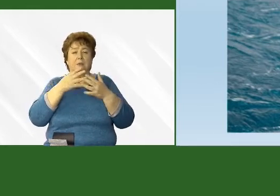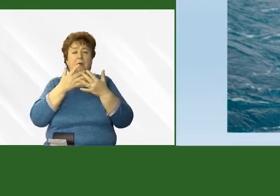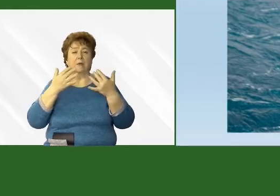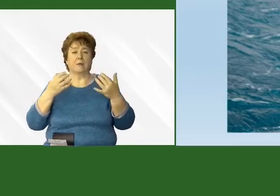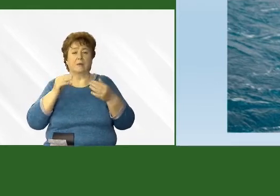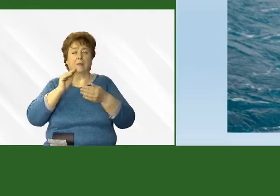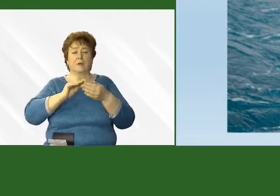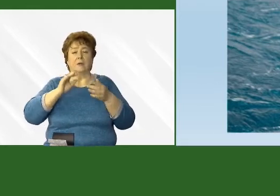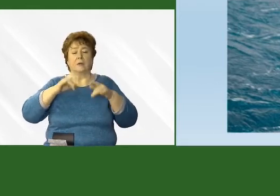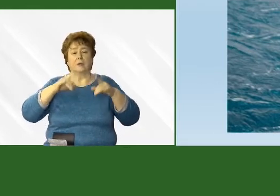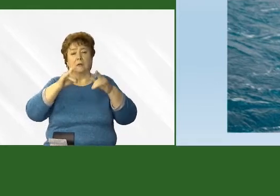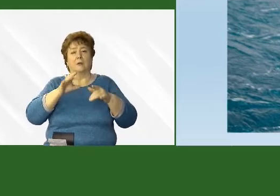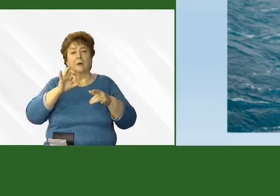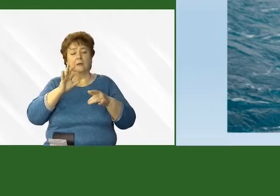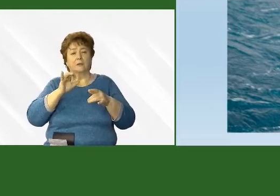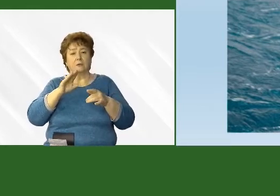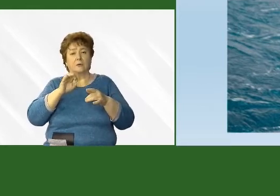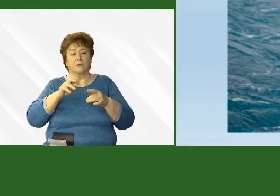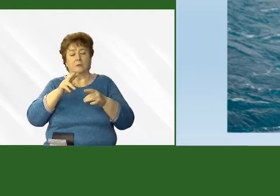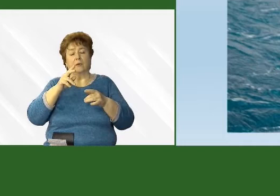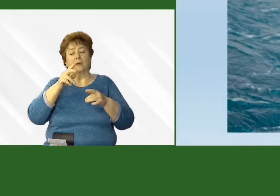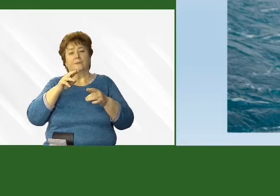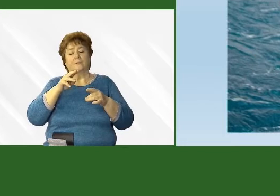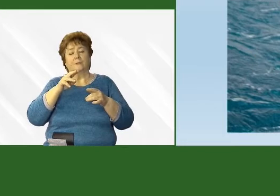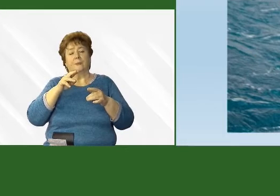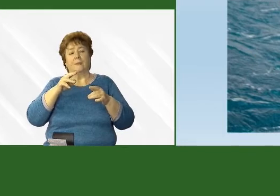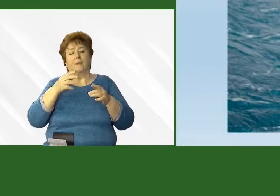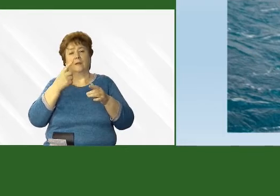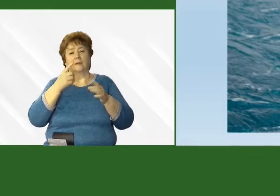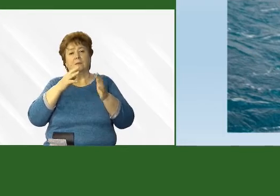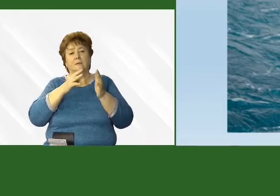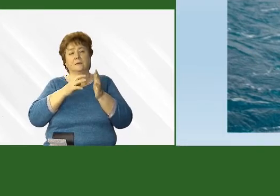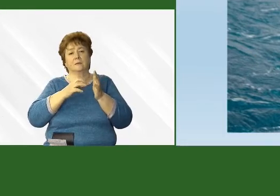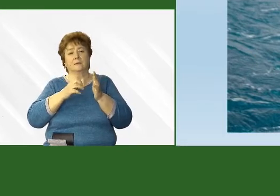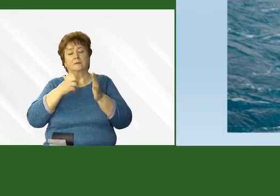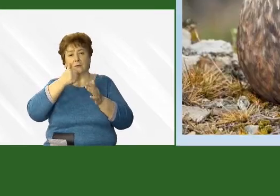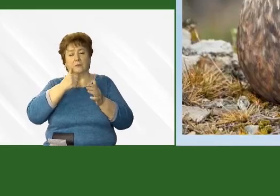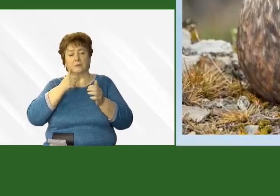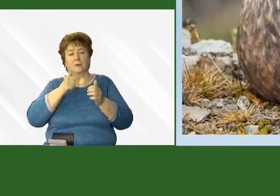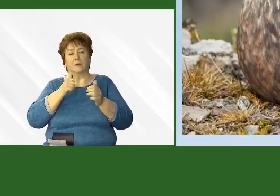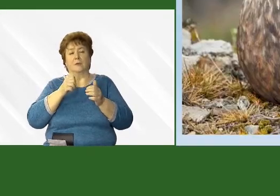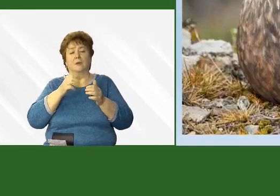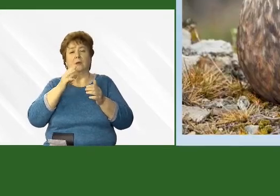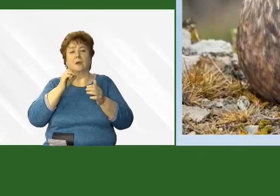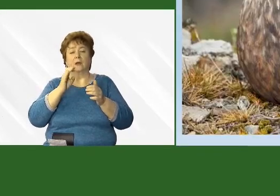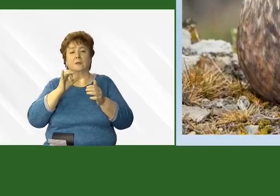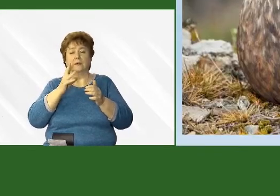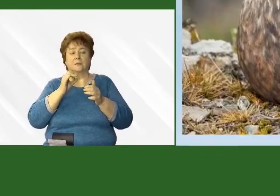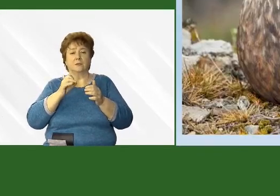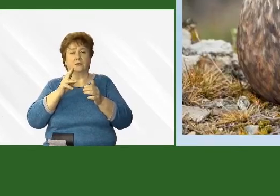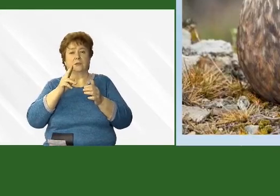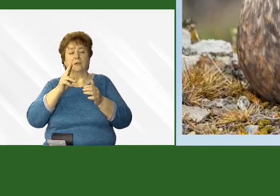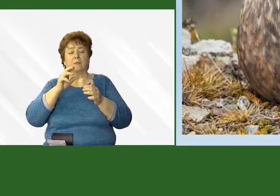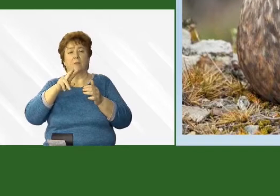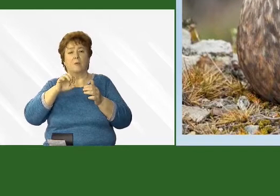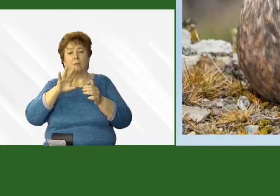описан австралийским орнитологом Григорием Метьюсоном в 1912 году. Антарктический поморник или